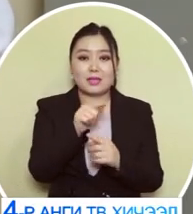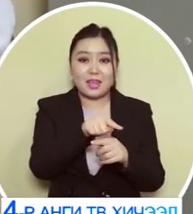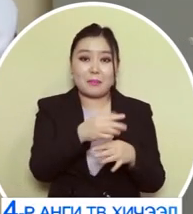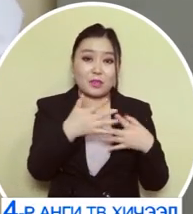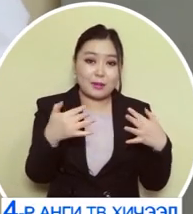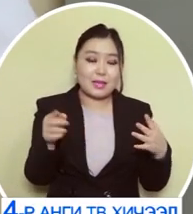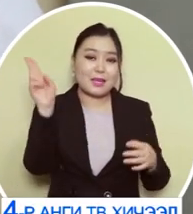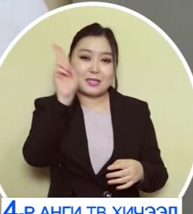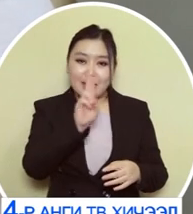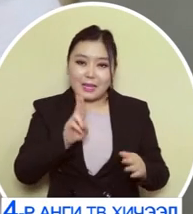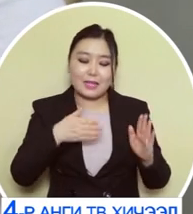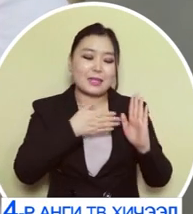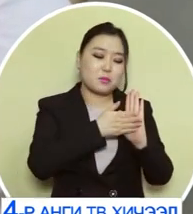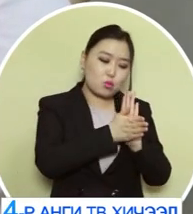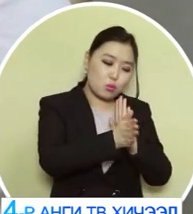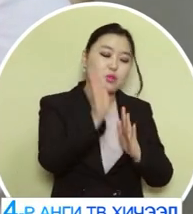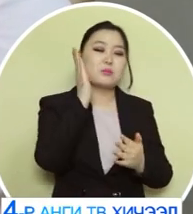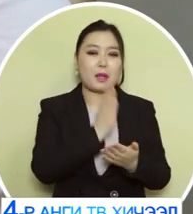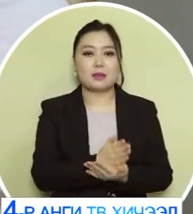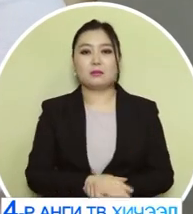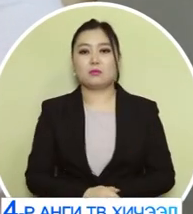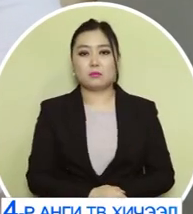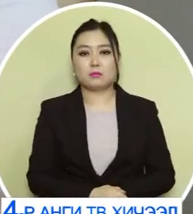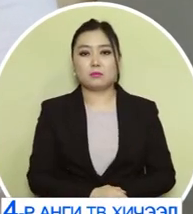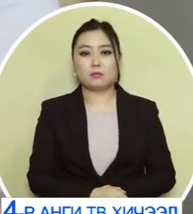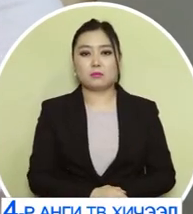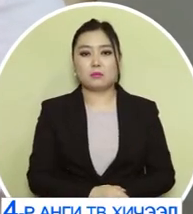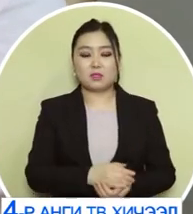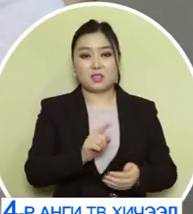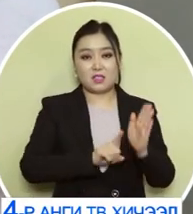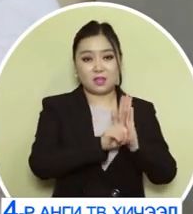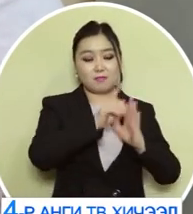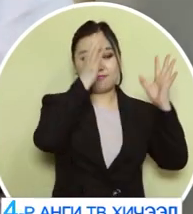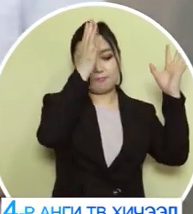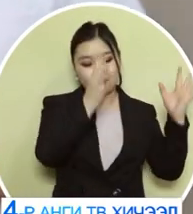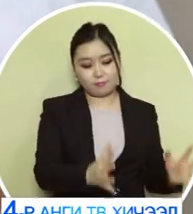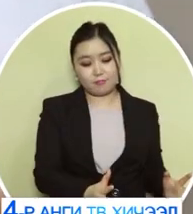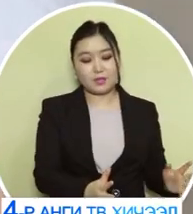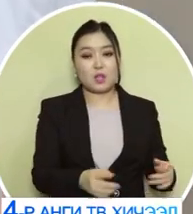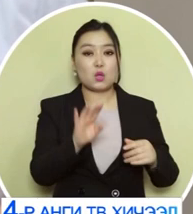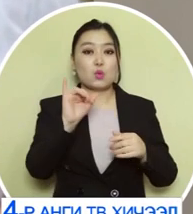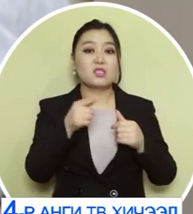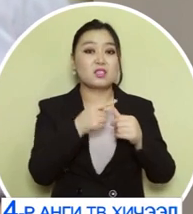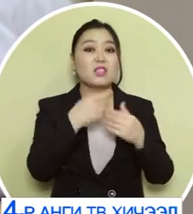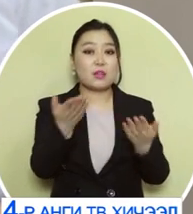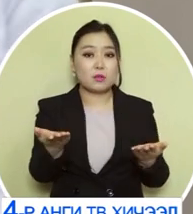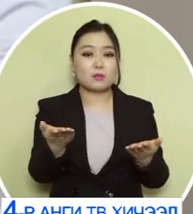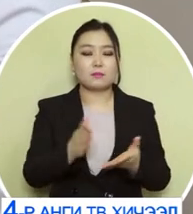Темір, мыс, қалайы сияқты материалдар шамды қосқанда жанды.